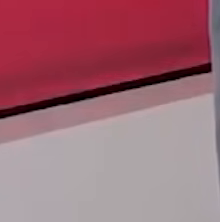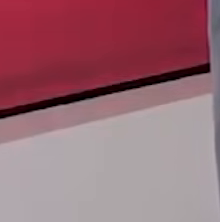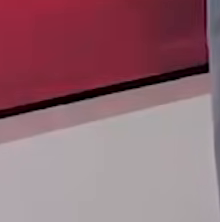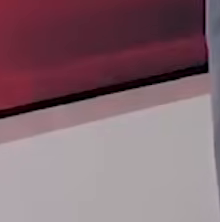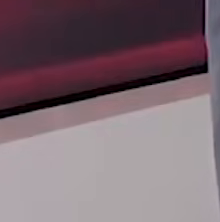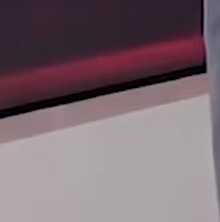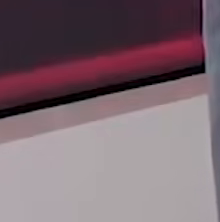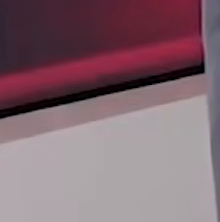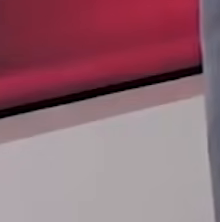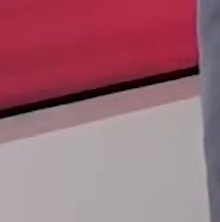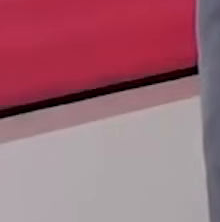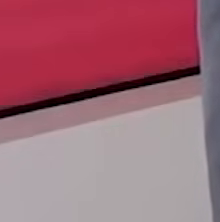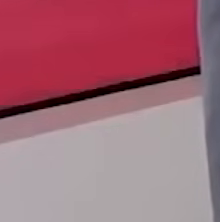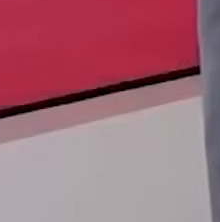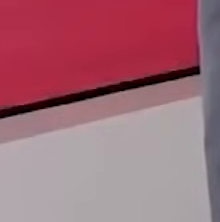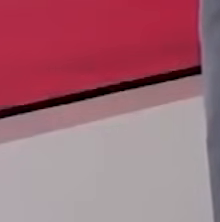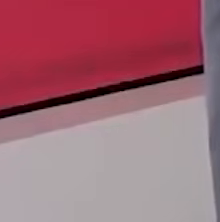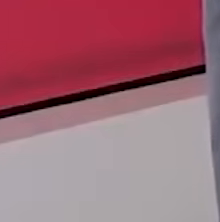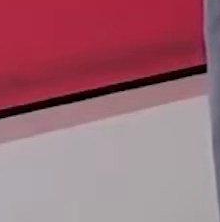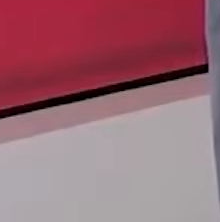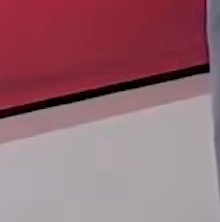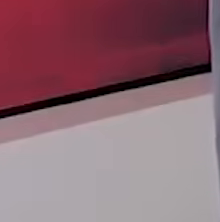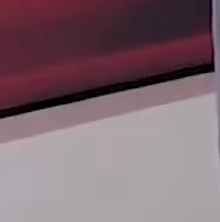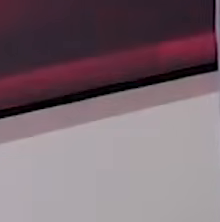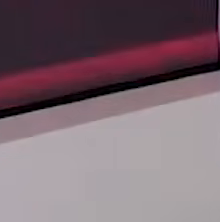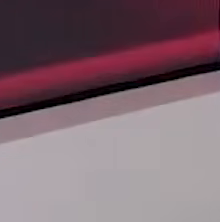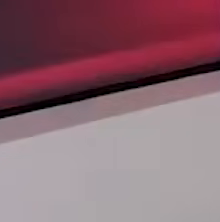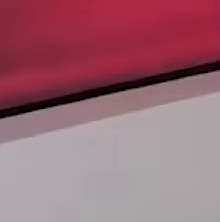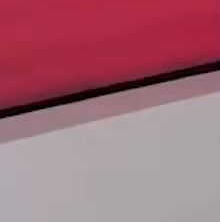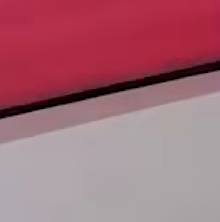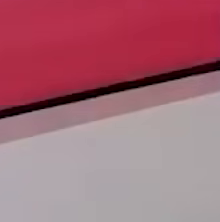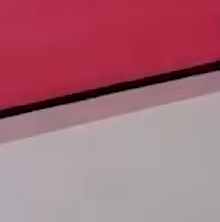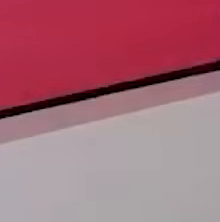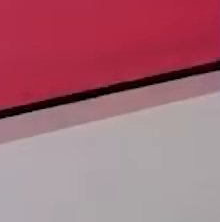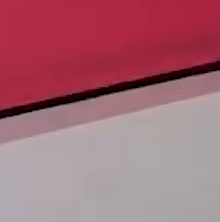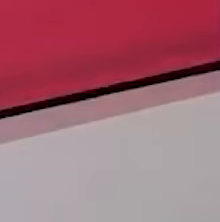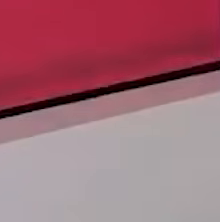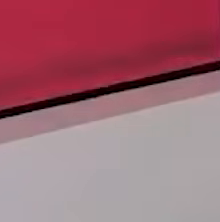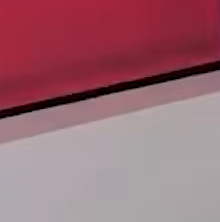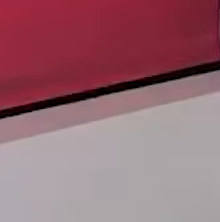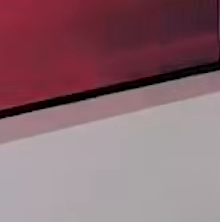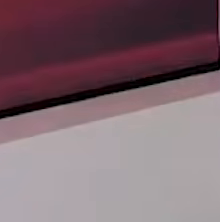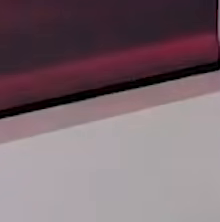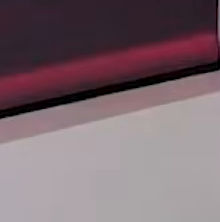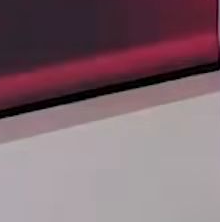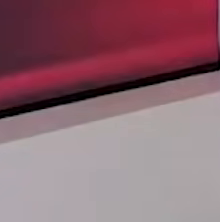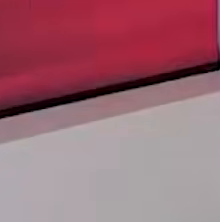kami sa GMA Pinoy TV at sa www.gmanews.tv.